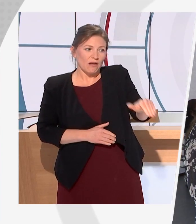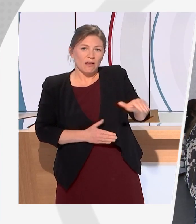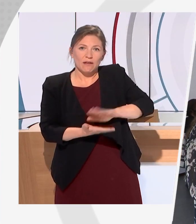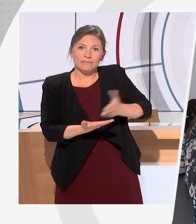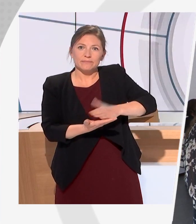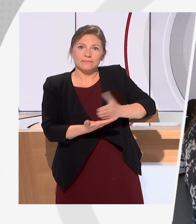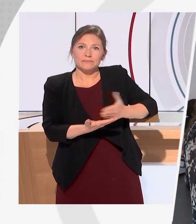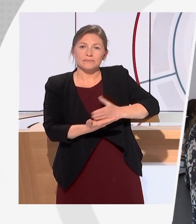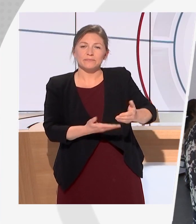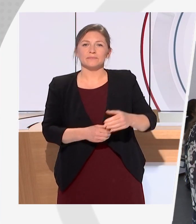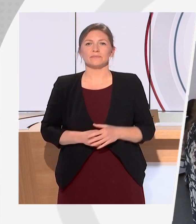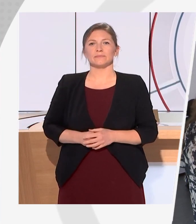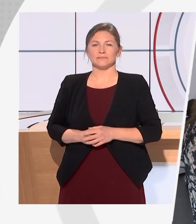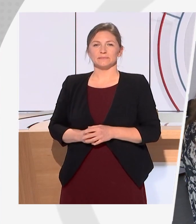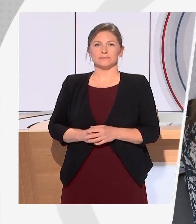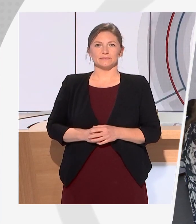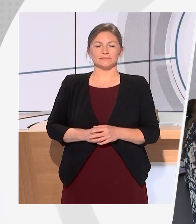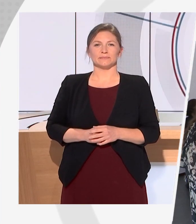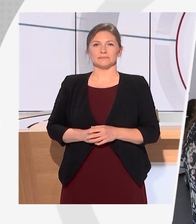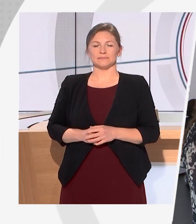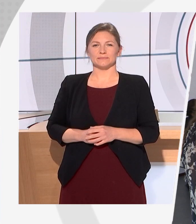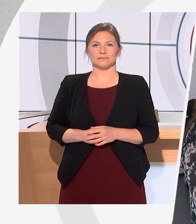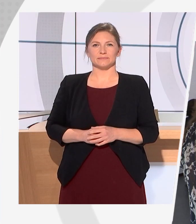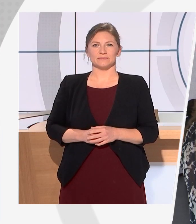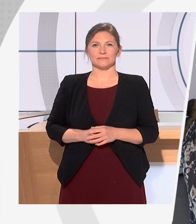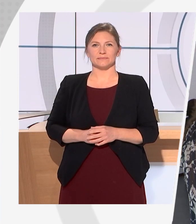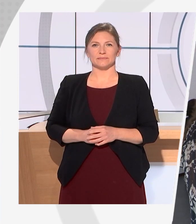Septembre. Et elle s'entraîne vraiment tous les jours, elle apprend.